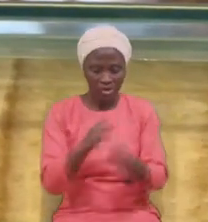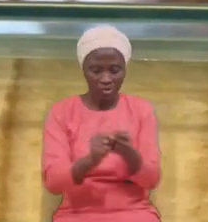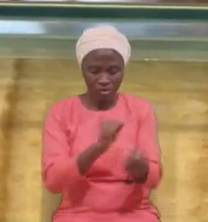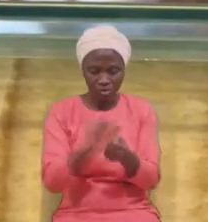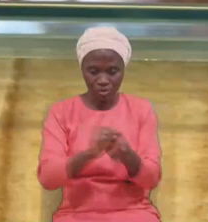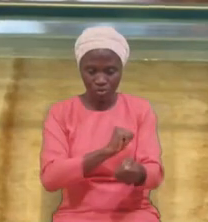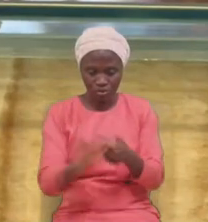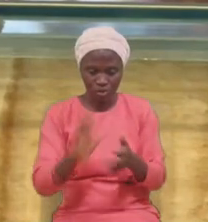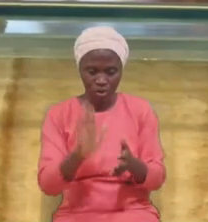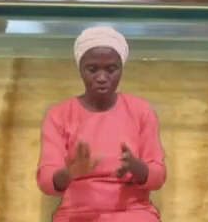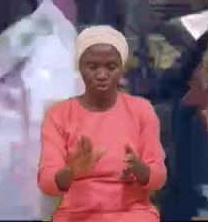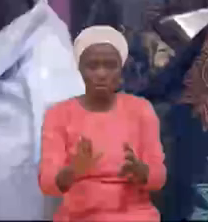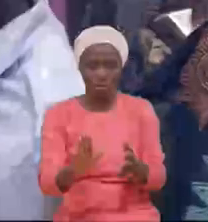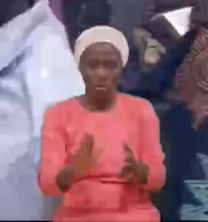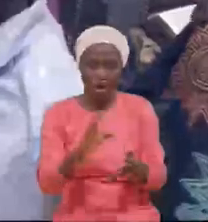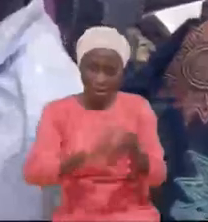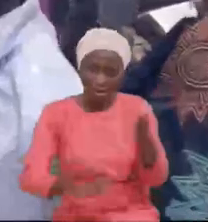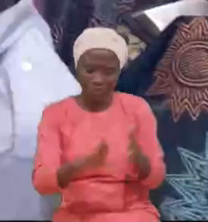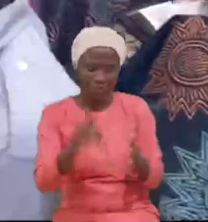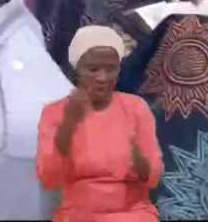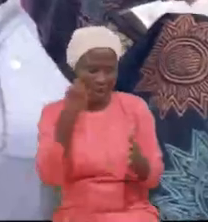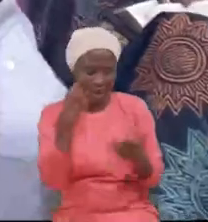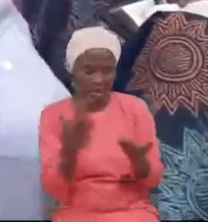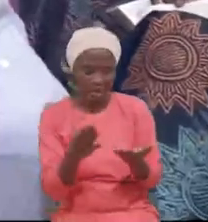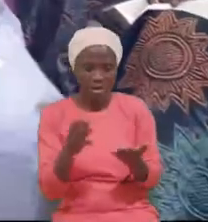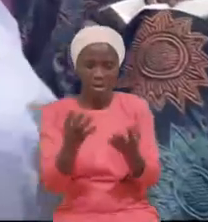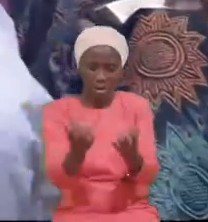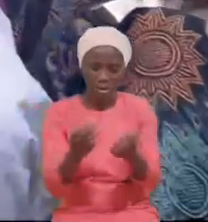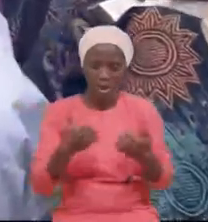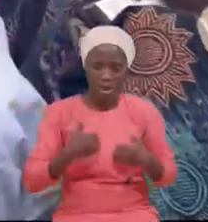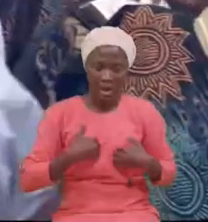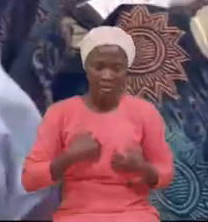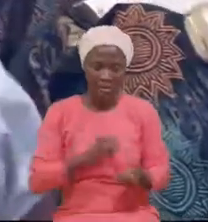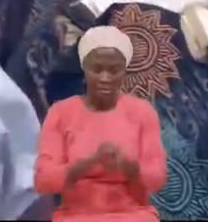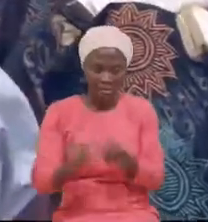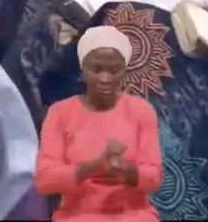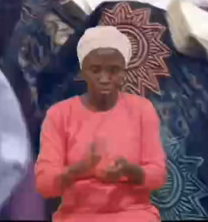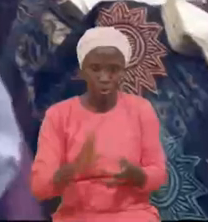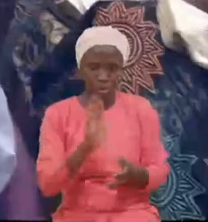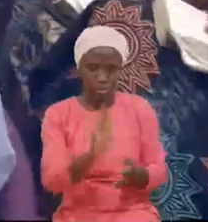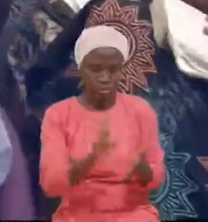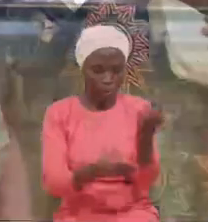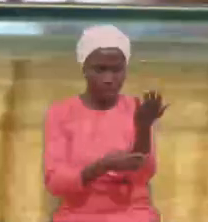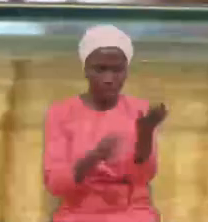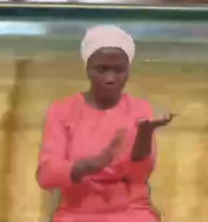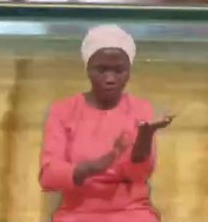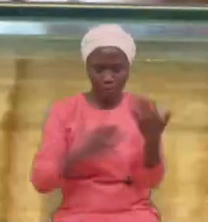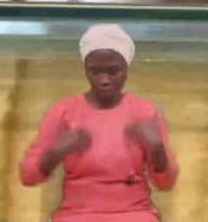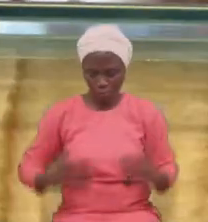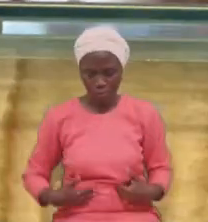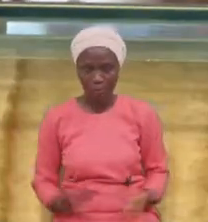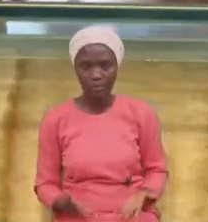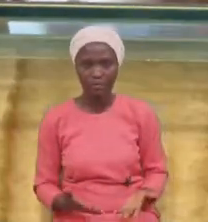tes doigts, tes lèvres, et cela a ôté tes cils, et la lèpre a rendu